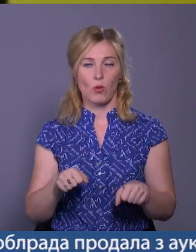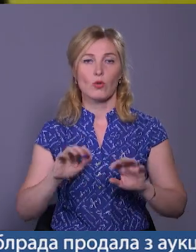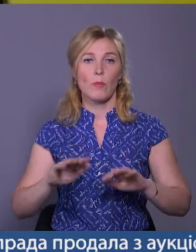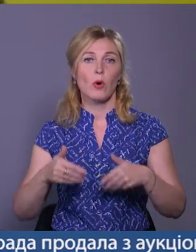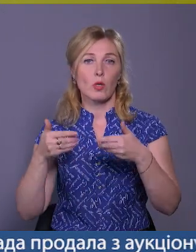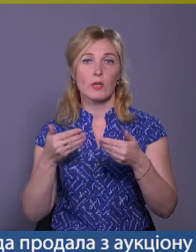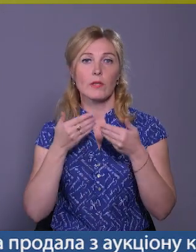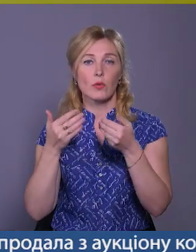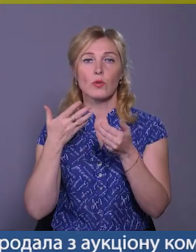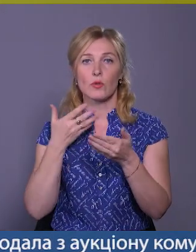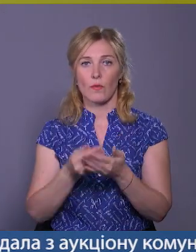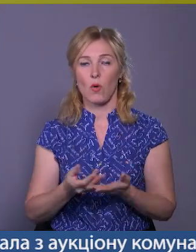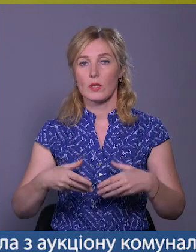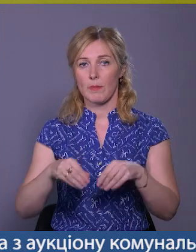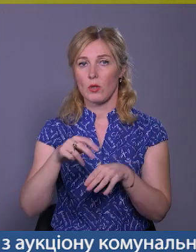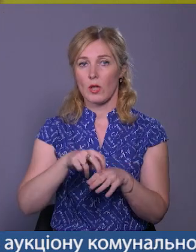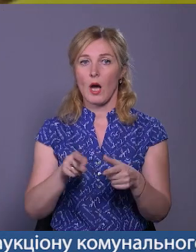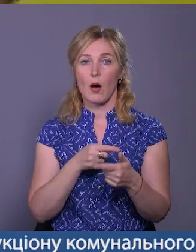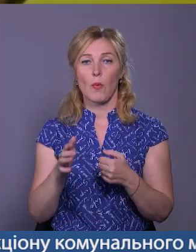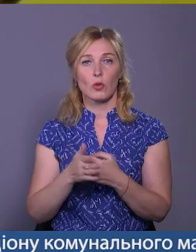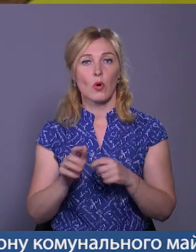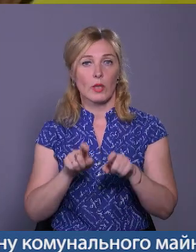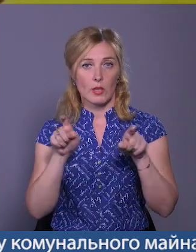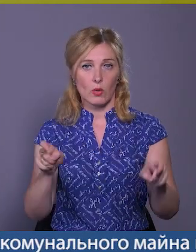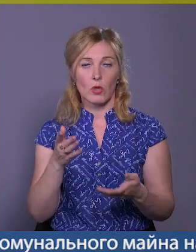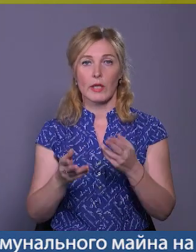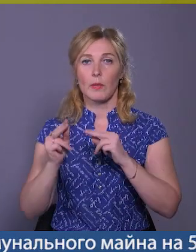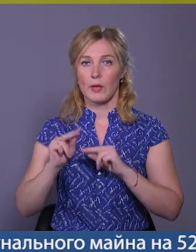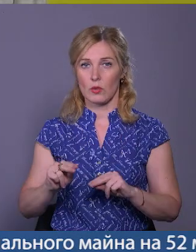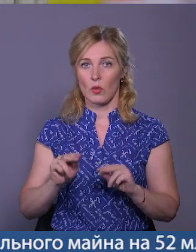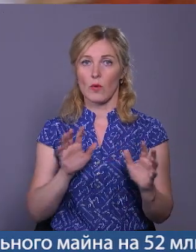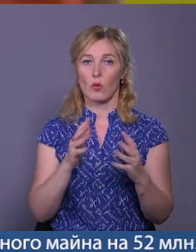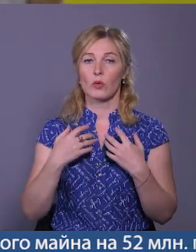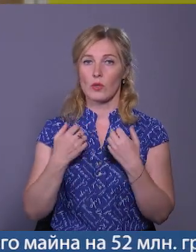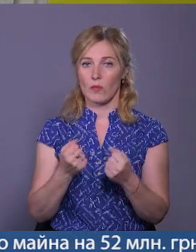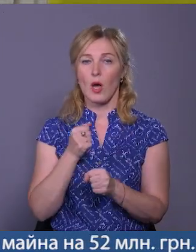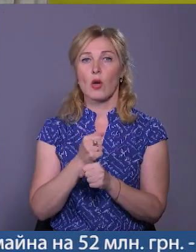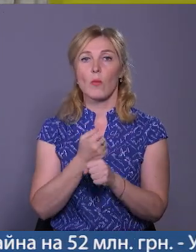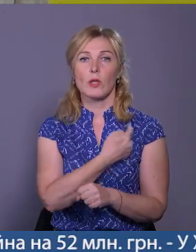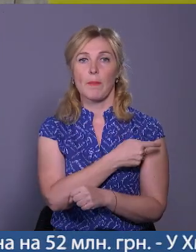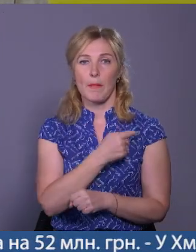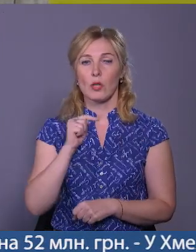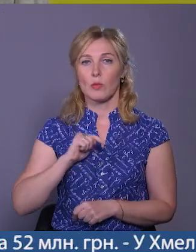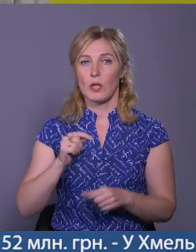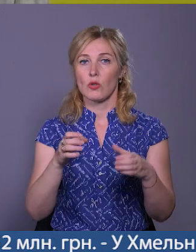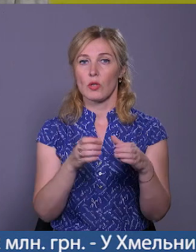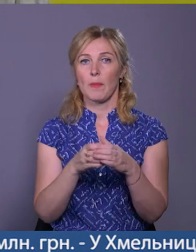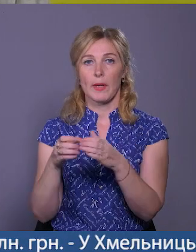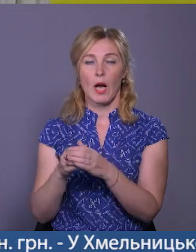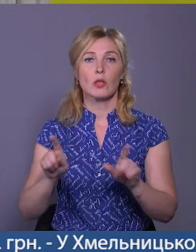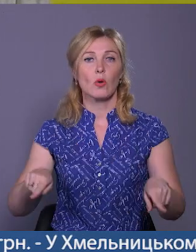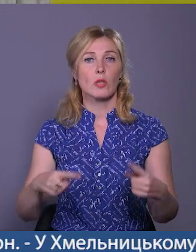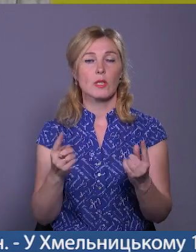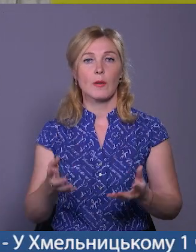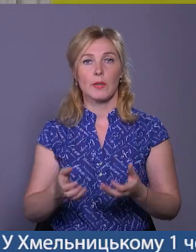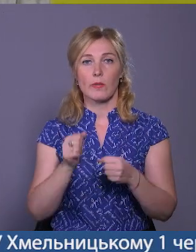звернутися до свого сімейного лікаря або до гінеколога який працює саме у сфері охорони здоров'я роботу медико-психологічних бригад організували